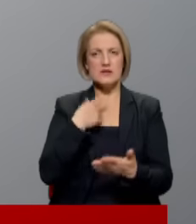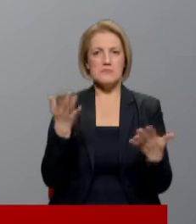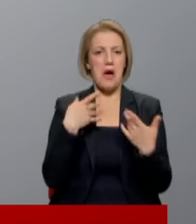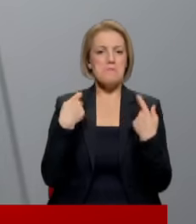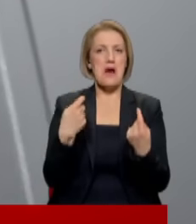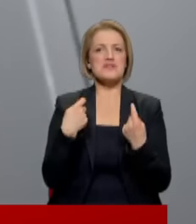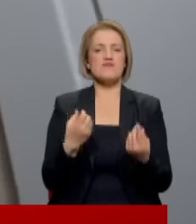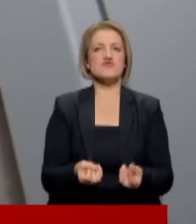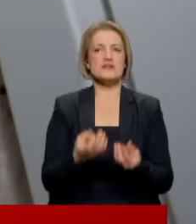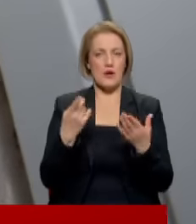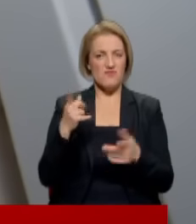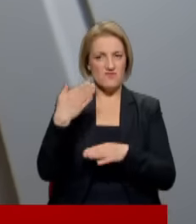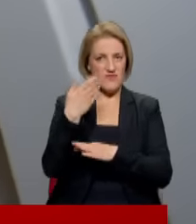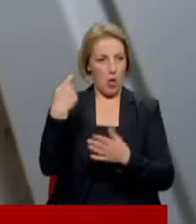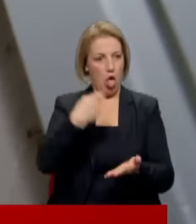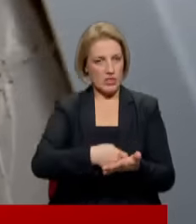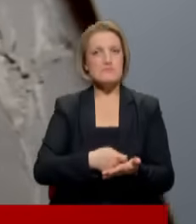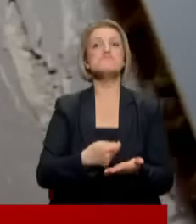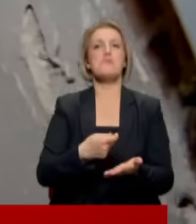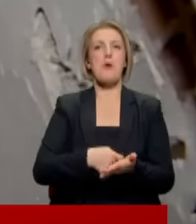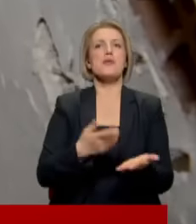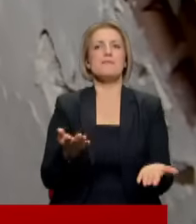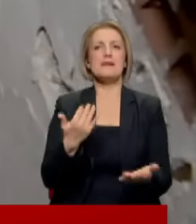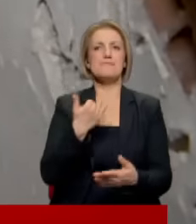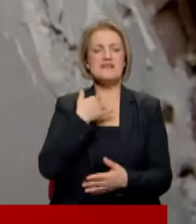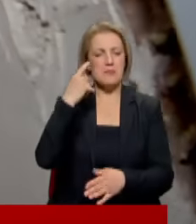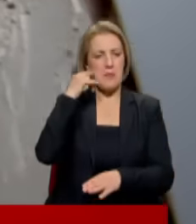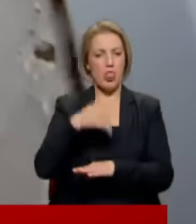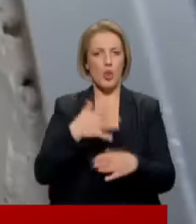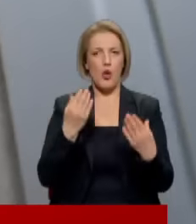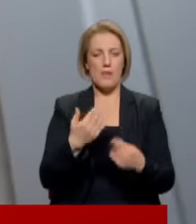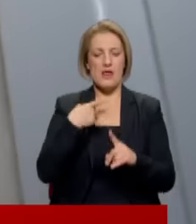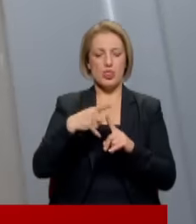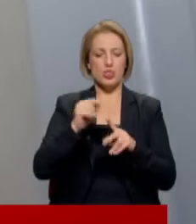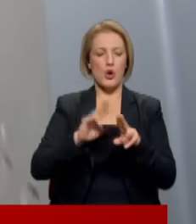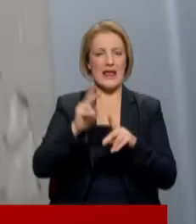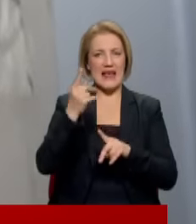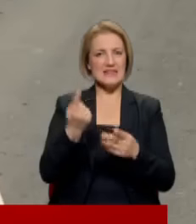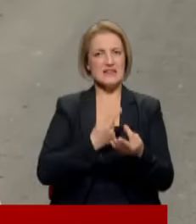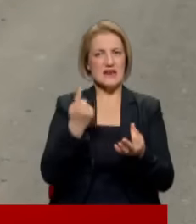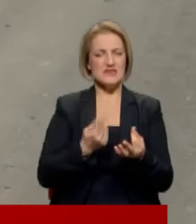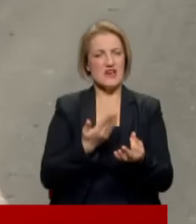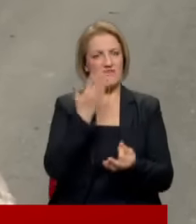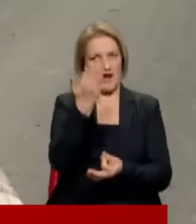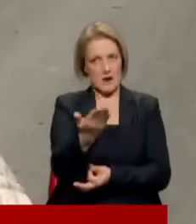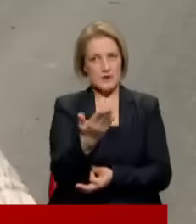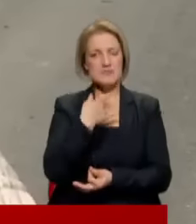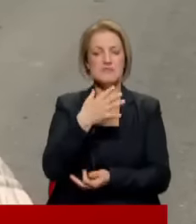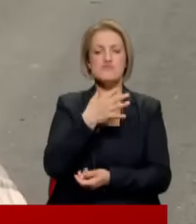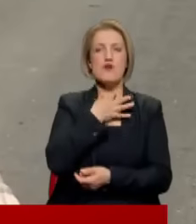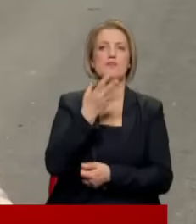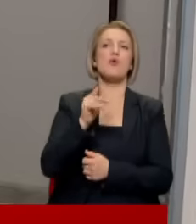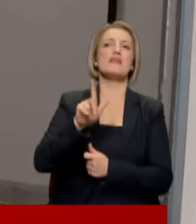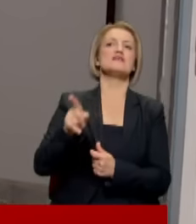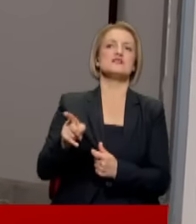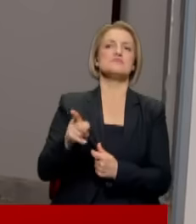da masraf çıktı ödedi mi firma ödemedi Biz mağdur edildik Ben TOKİ'ye de dilekçe yazdım TOKİ'nin Bizim muhatabımız olması